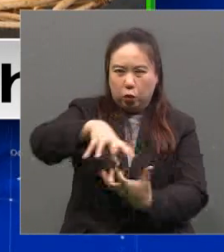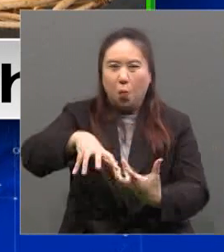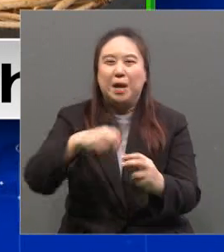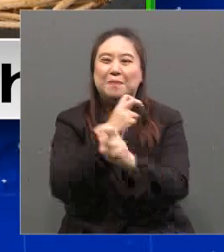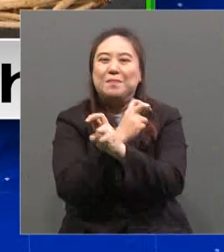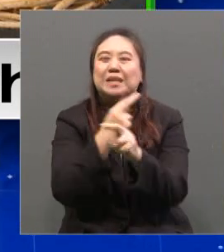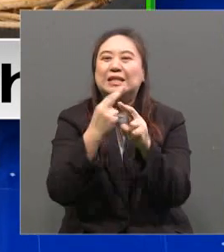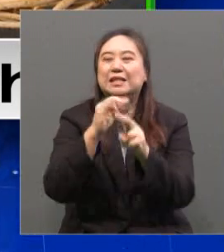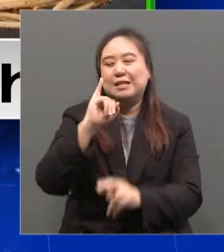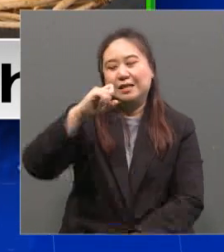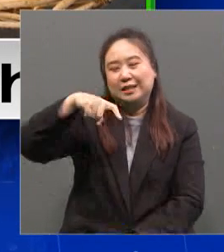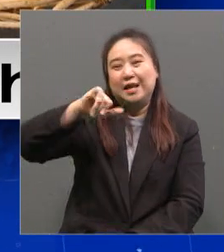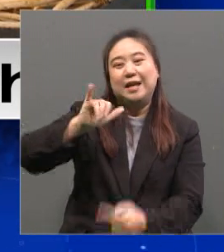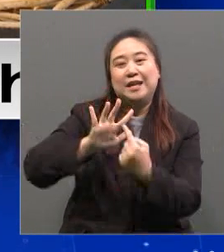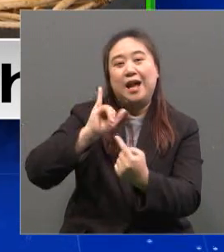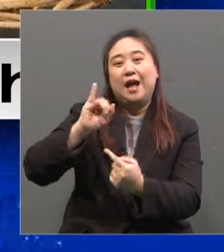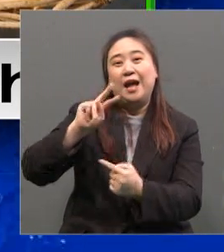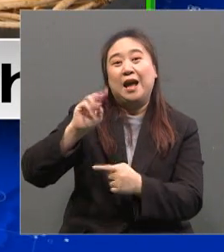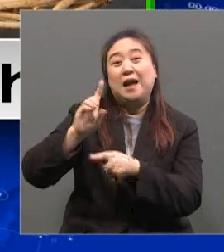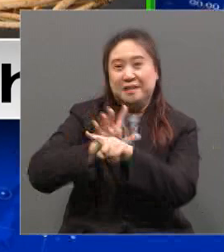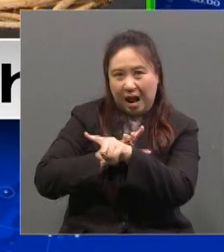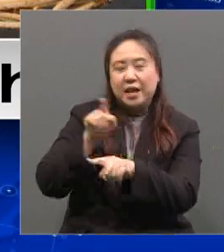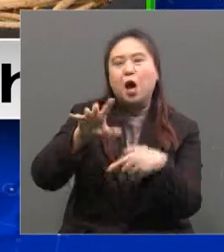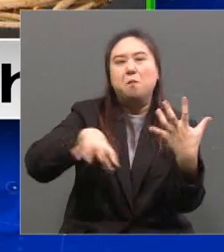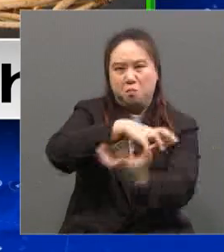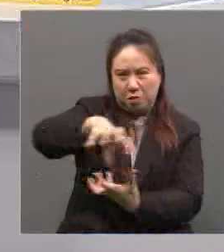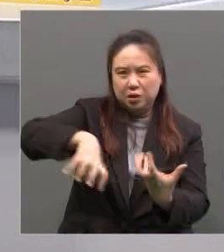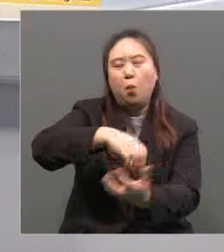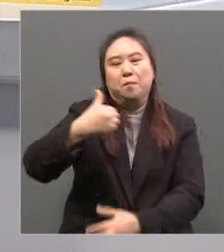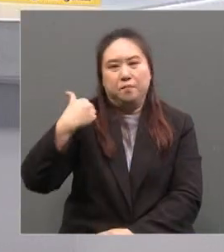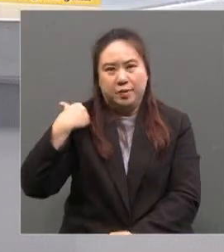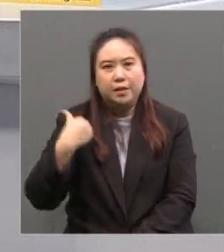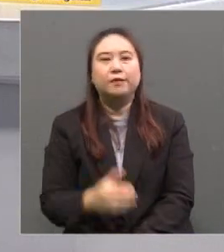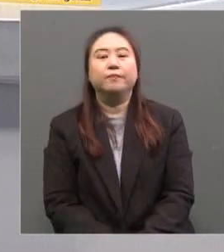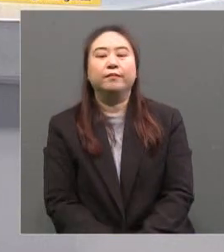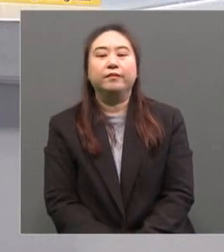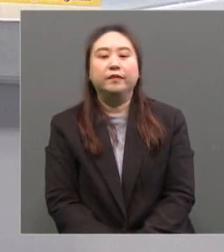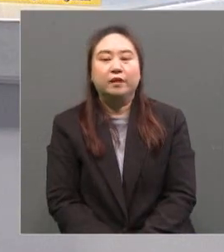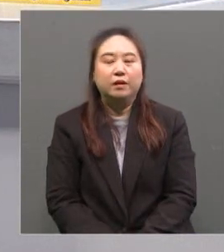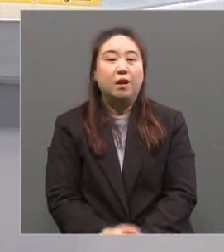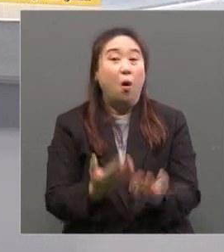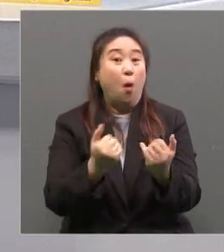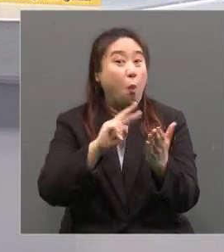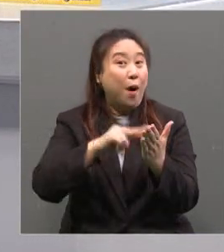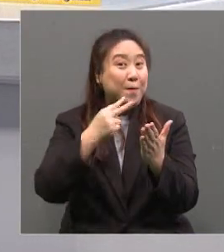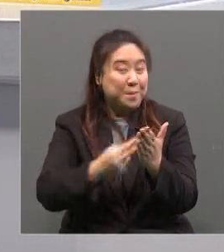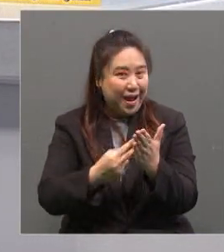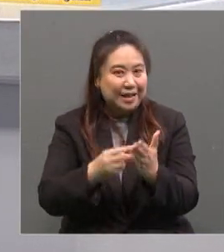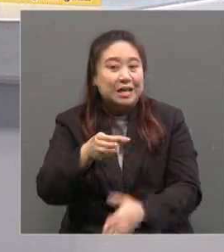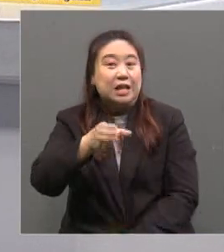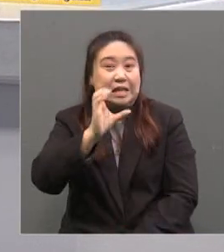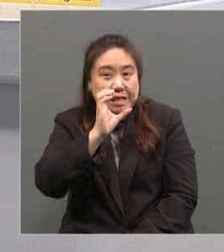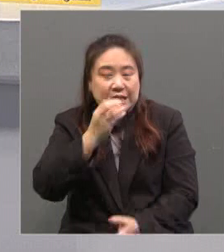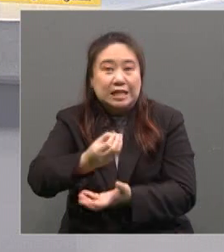เปื้อนอยู่นั่นเอง ก็เรียกว่าฟังแล้วเนี่ยอยากให้รู้ว่าคือจริงๆแล้วพิษเนี่ยไม่ใช่แค่รับประทานอย่างเดียวนะสัมผัส